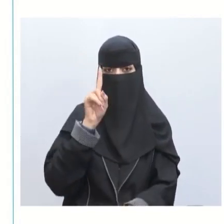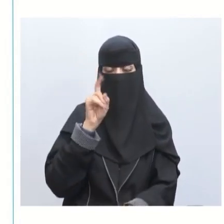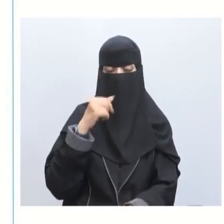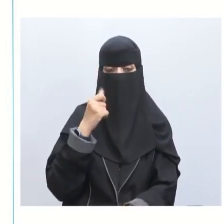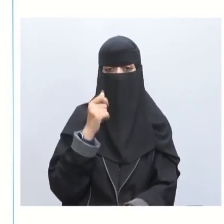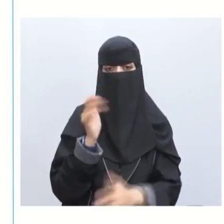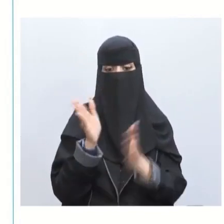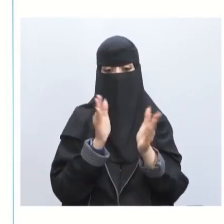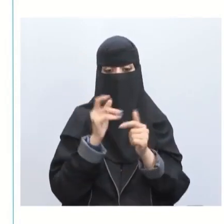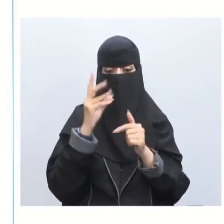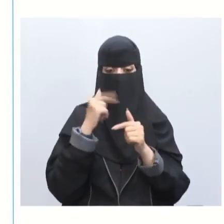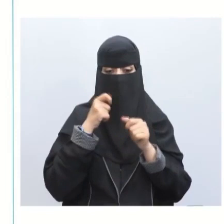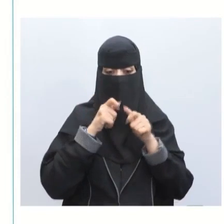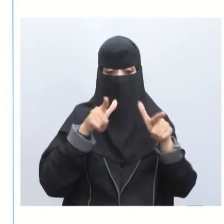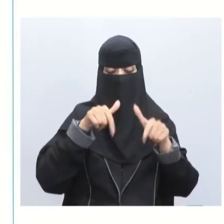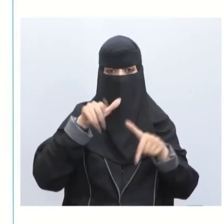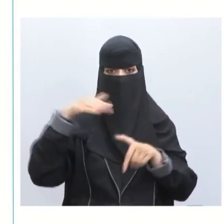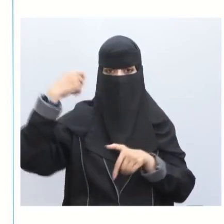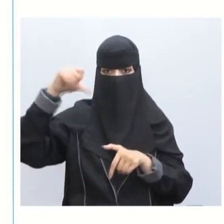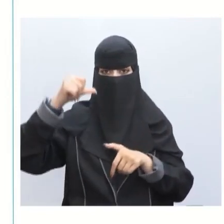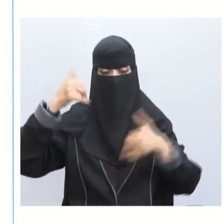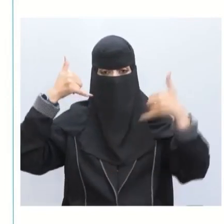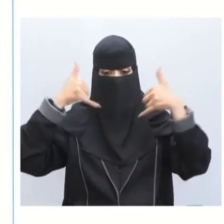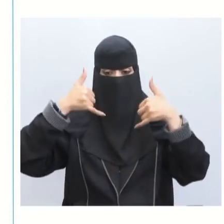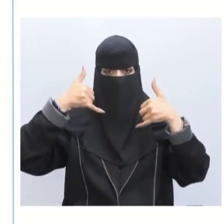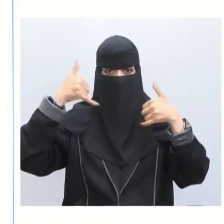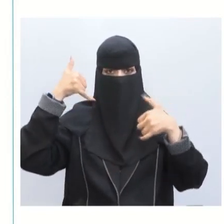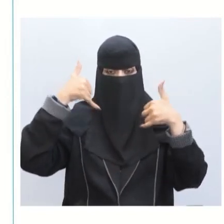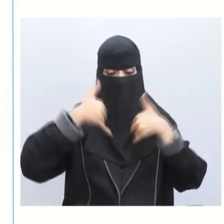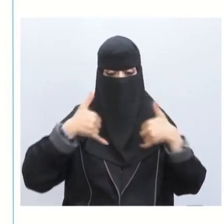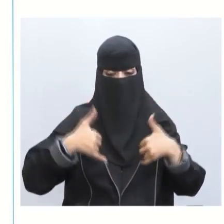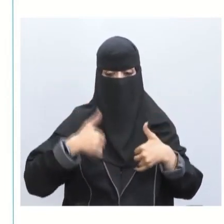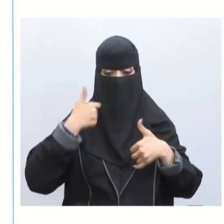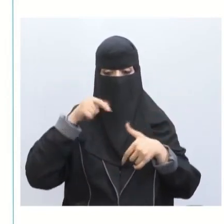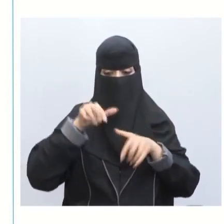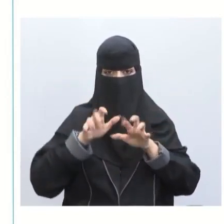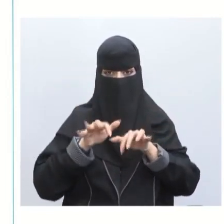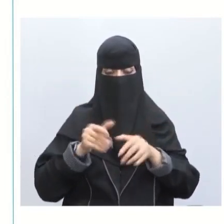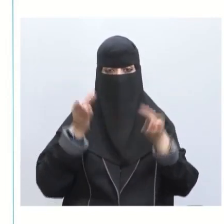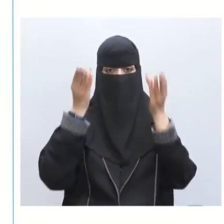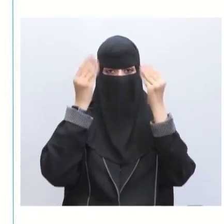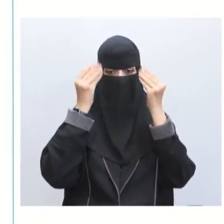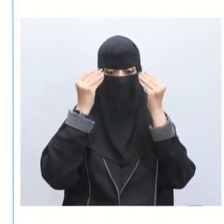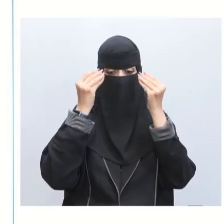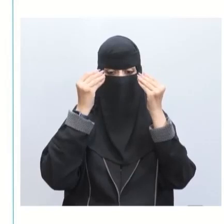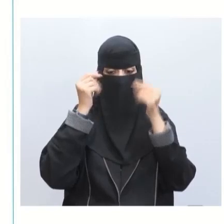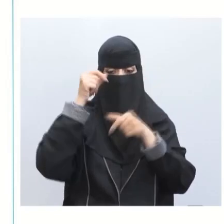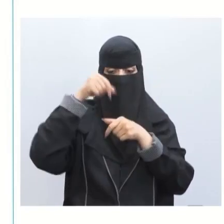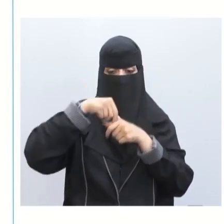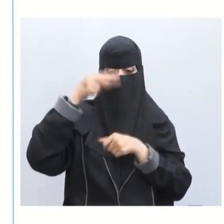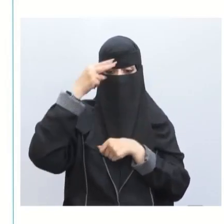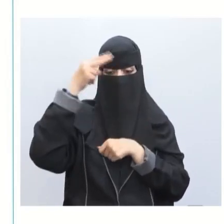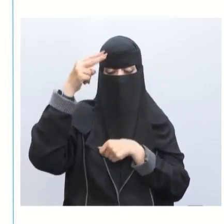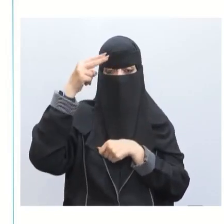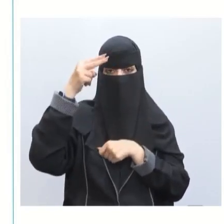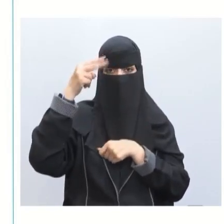واستريح والتي اطلقتها وزاره الاتصالات وتقنيه المعلومات